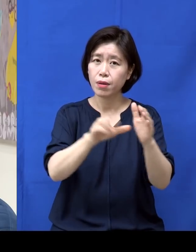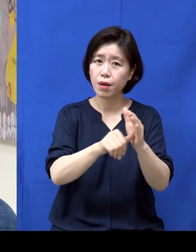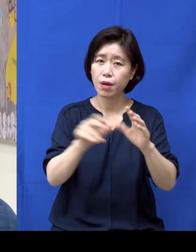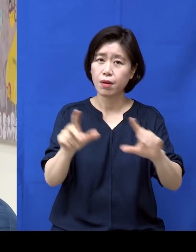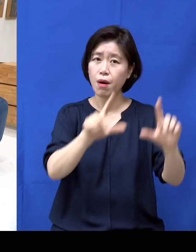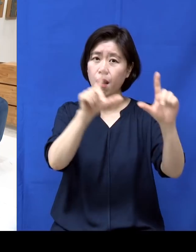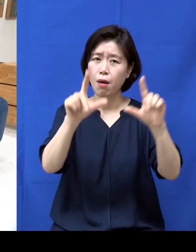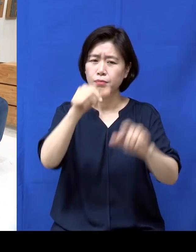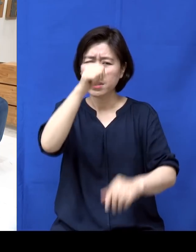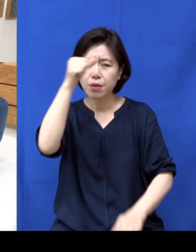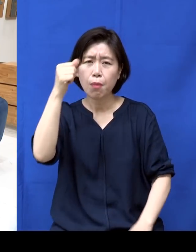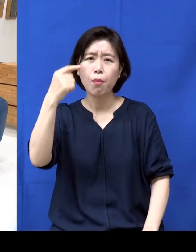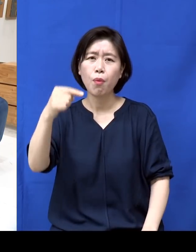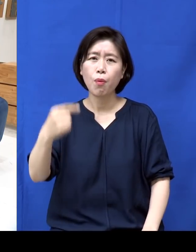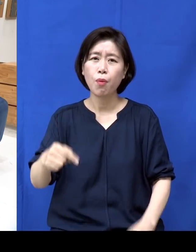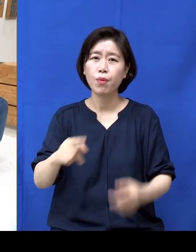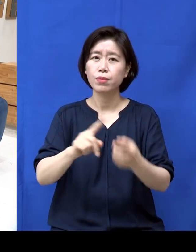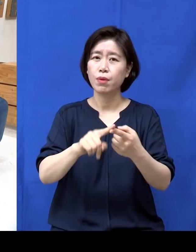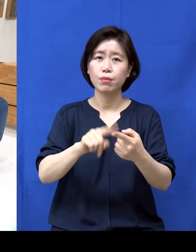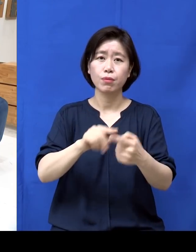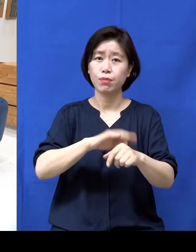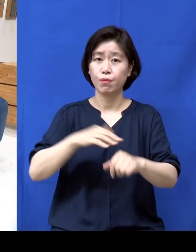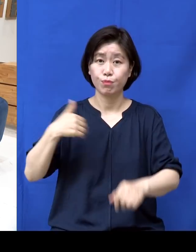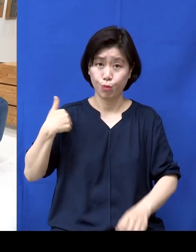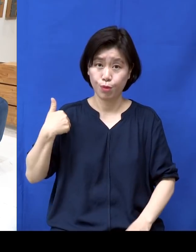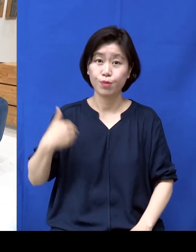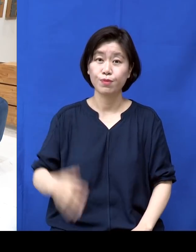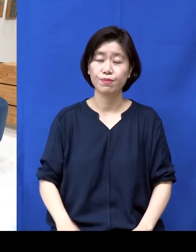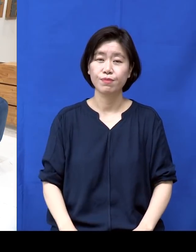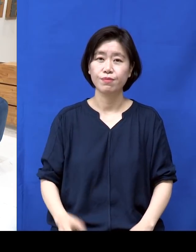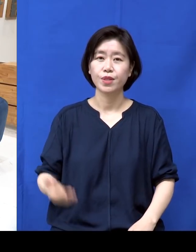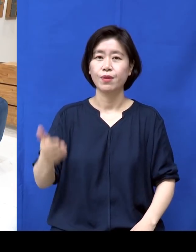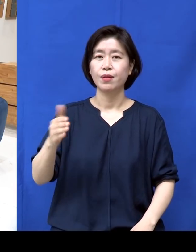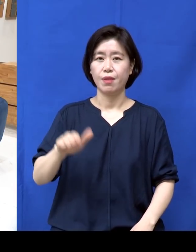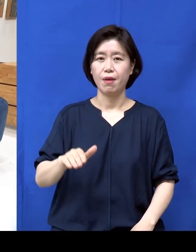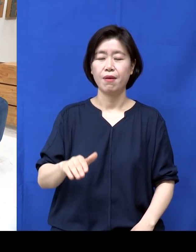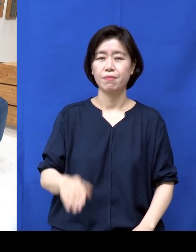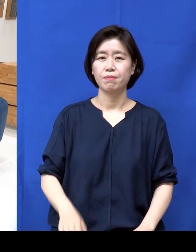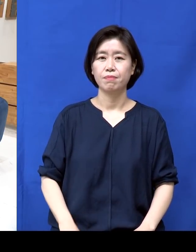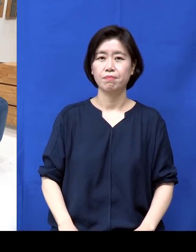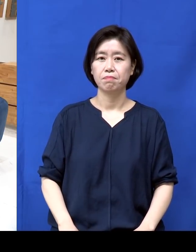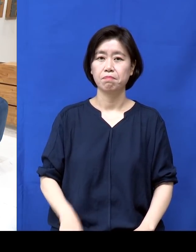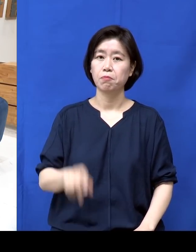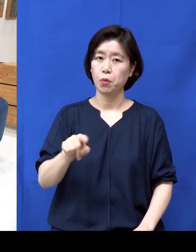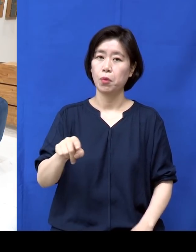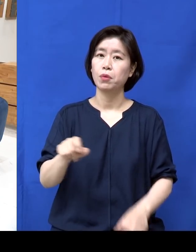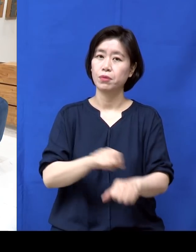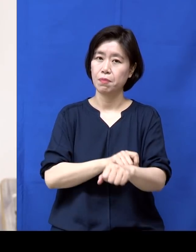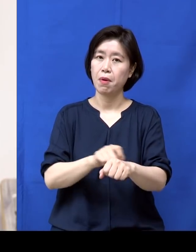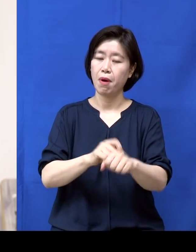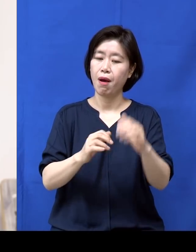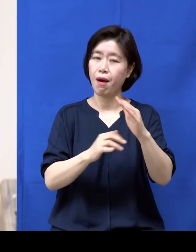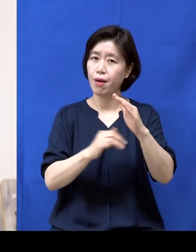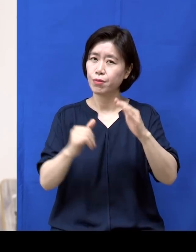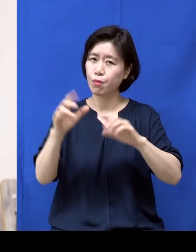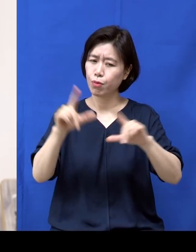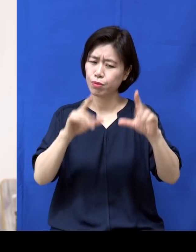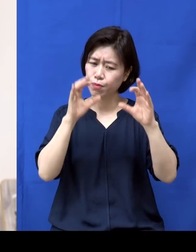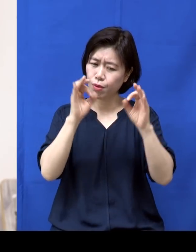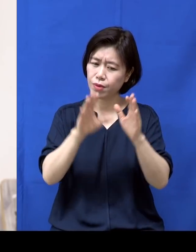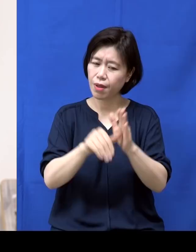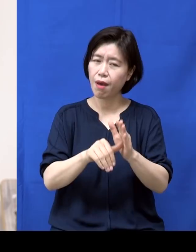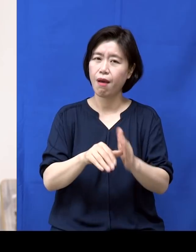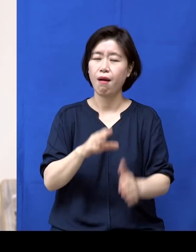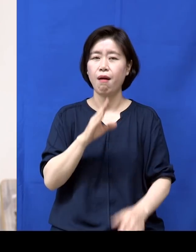대한 정보가 없거든요. 맞아요. 그런데 유가족들이 그렇게 사진을 통해서 고인에 설명하고 소개하는 모습을 보면서 아, 이게